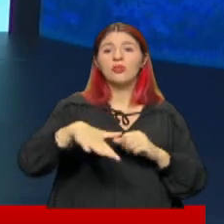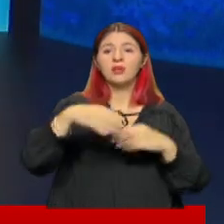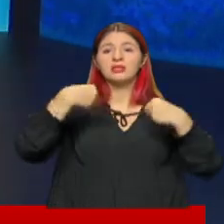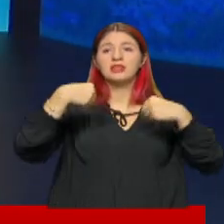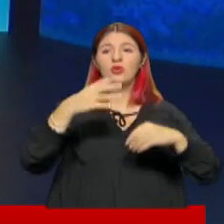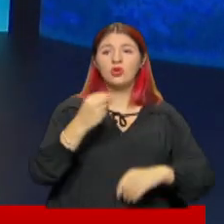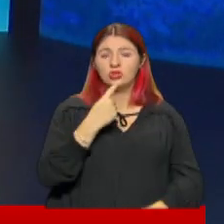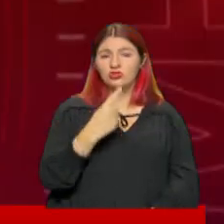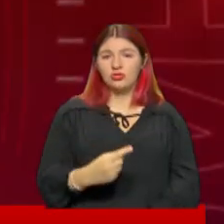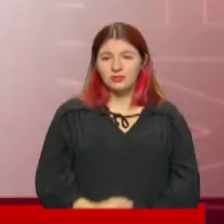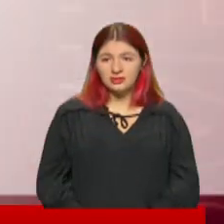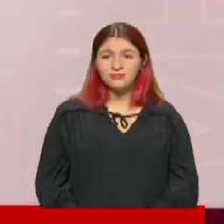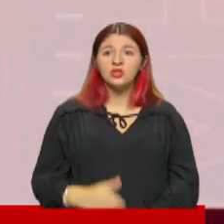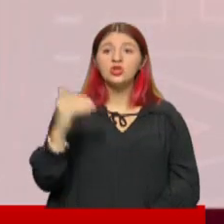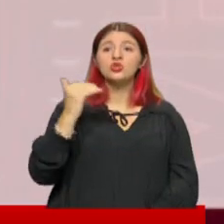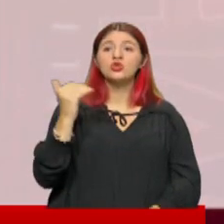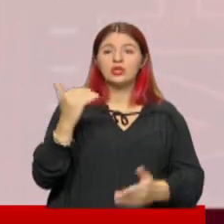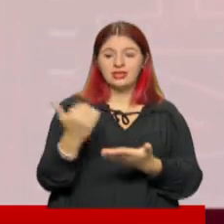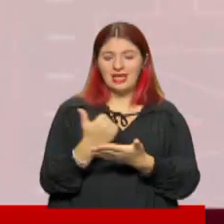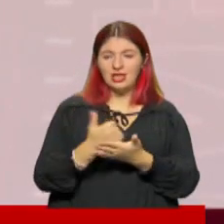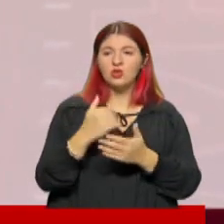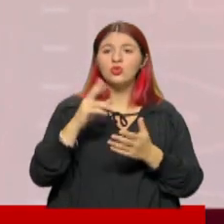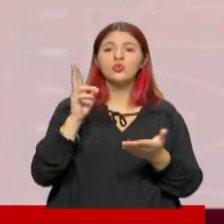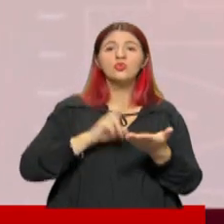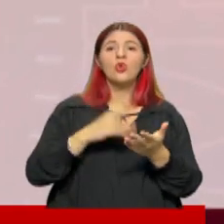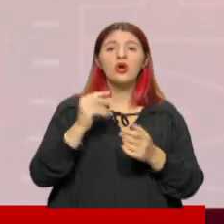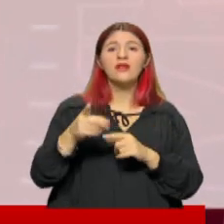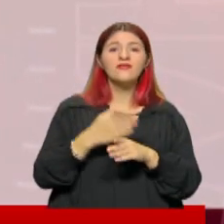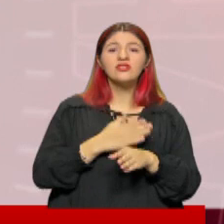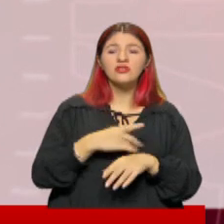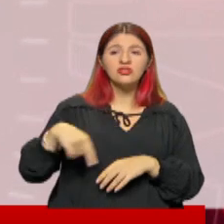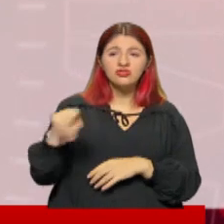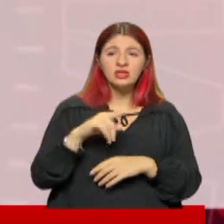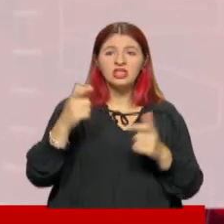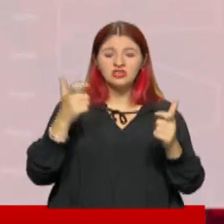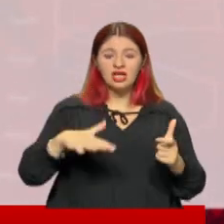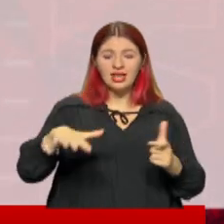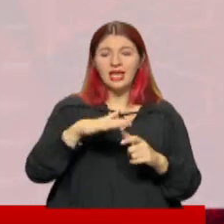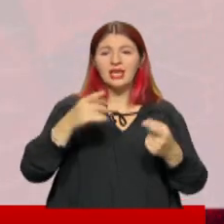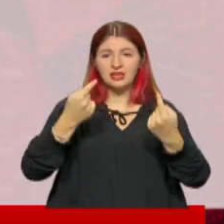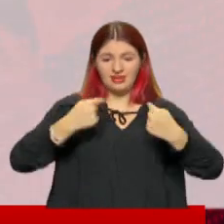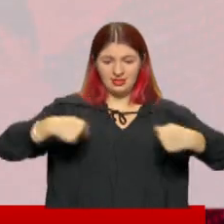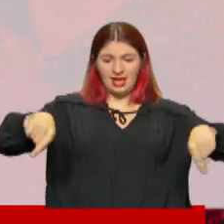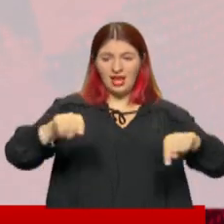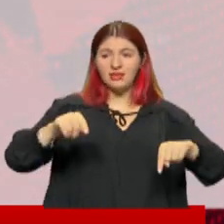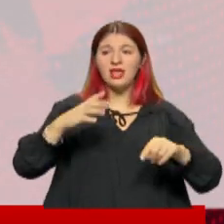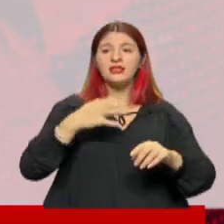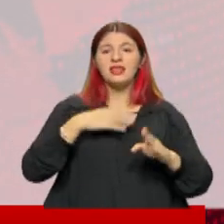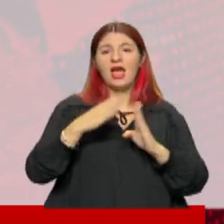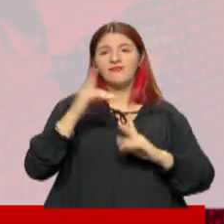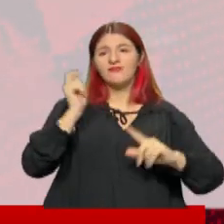arsa Bu nasıl olacak olması düşük gelir grubuna mensup vatandaşlarımıza şehirlerin çeperlerinde